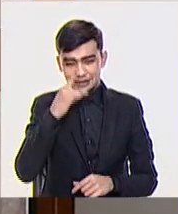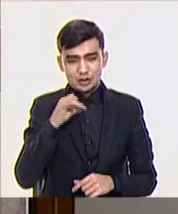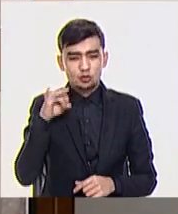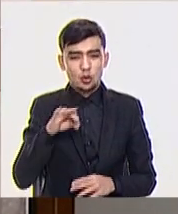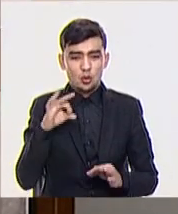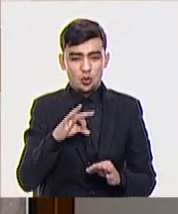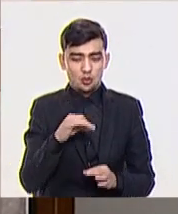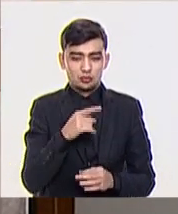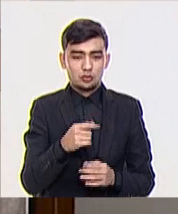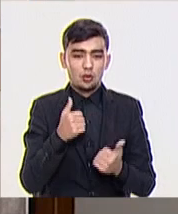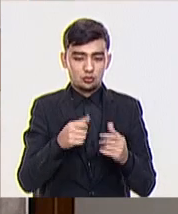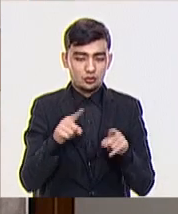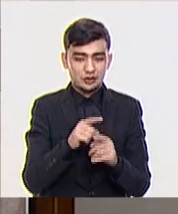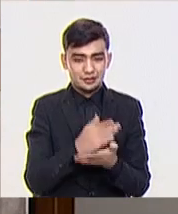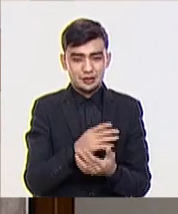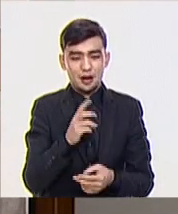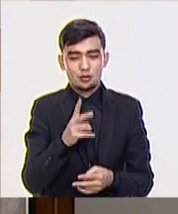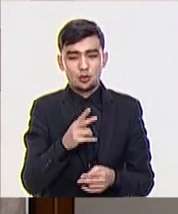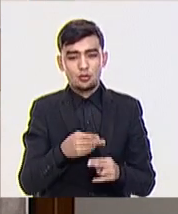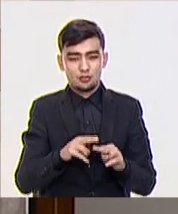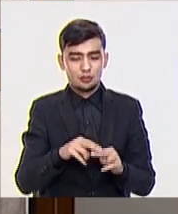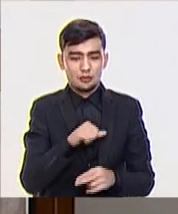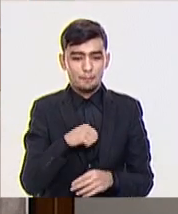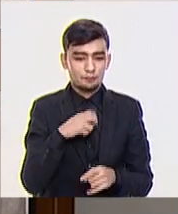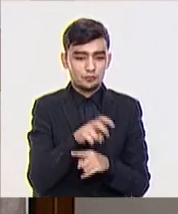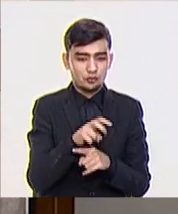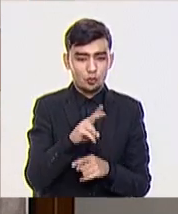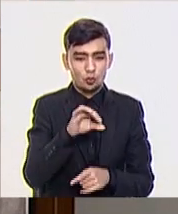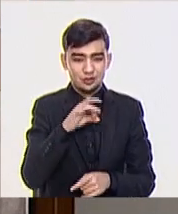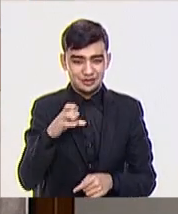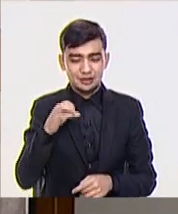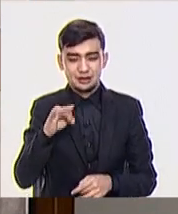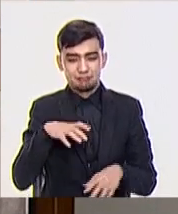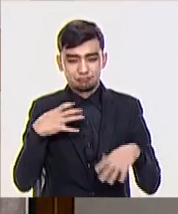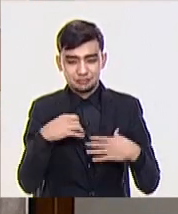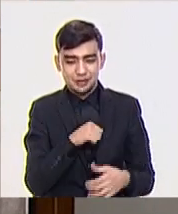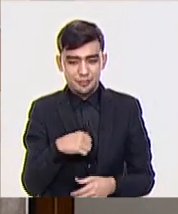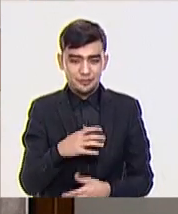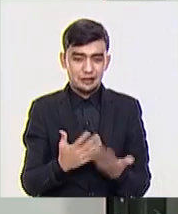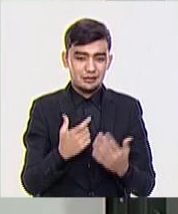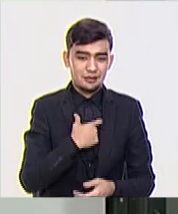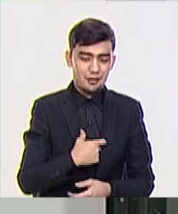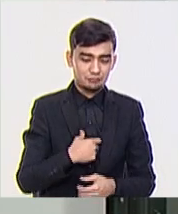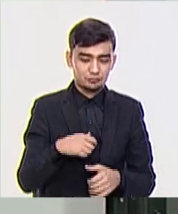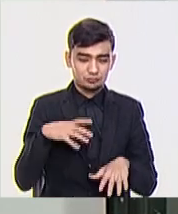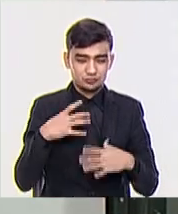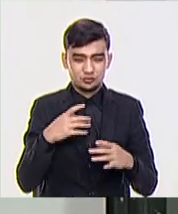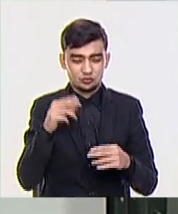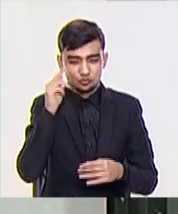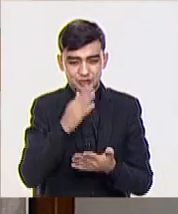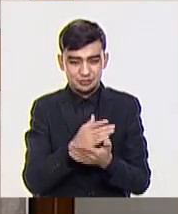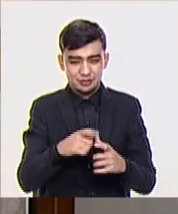хорошо готовят, а так каждый ученик сам ходит на курсы и там сам готовится. Или самостоятельно. В